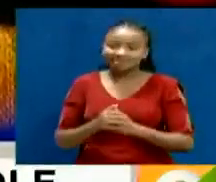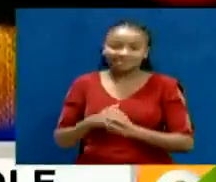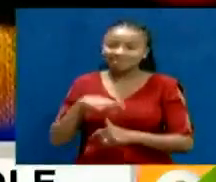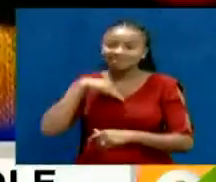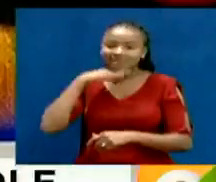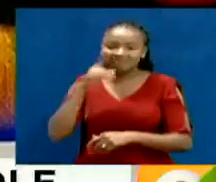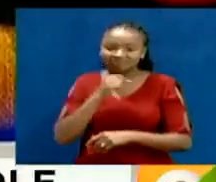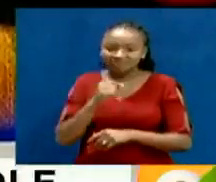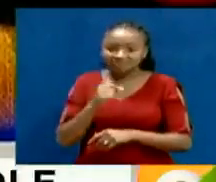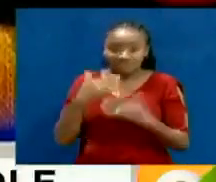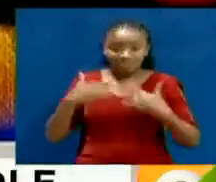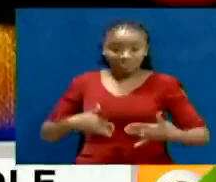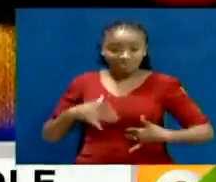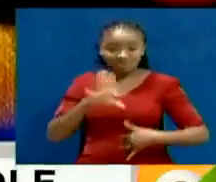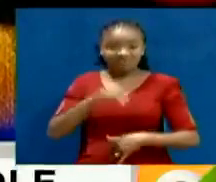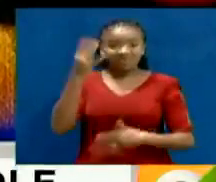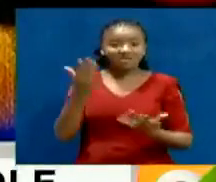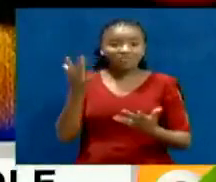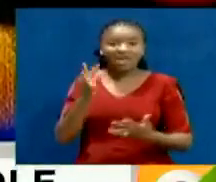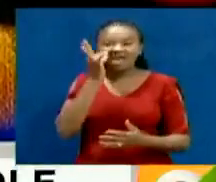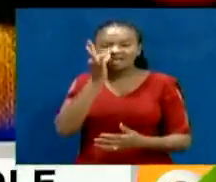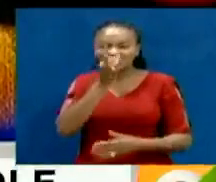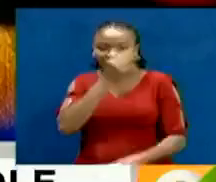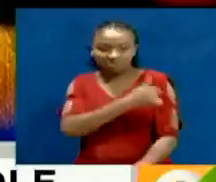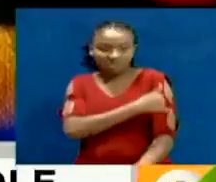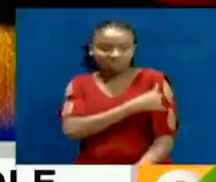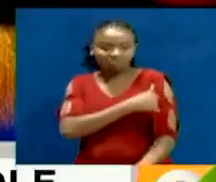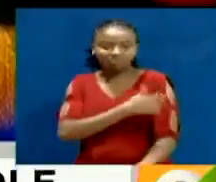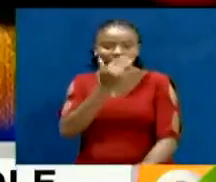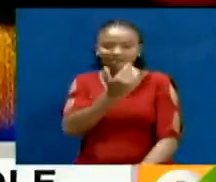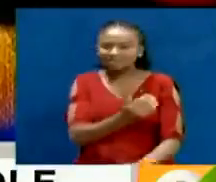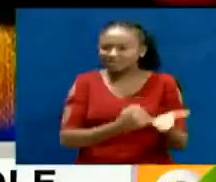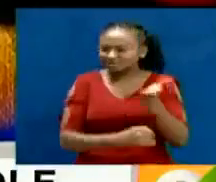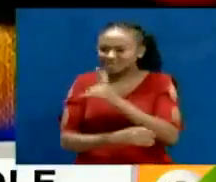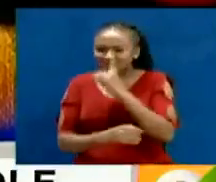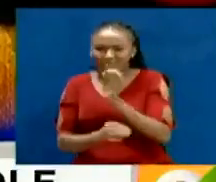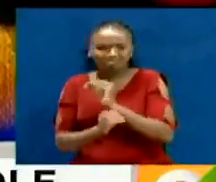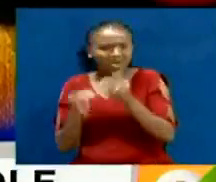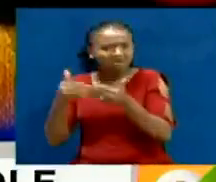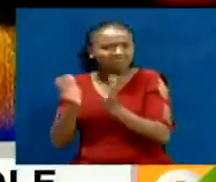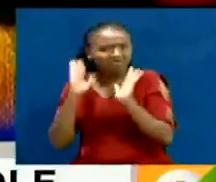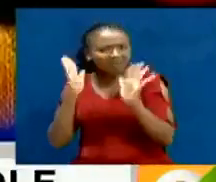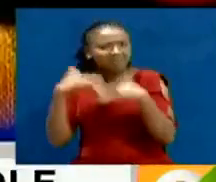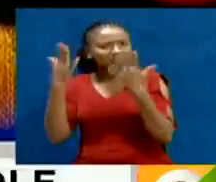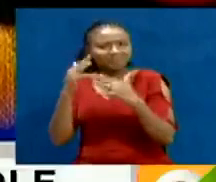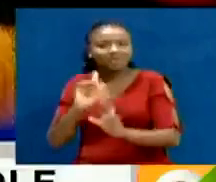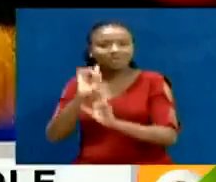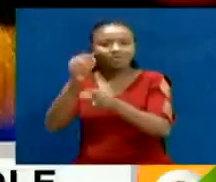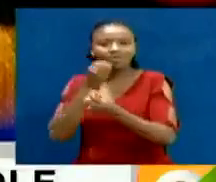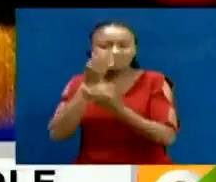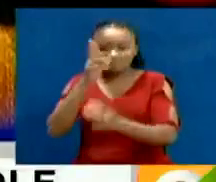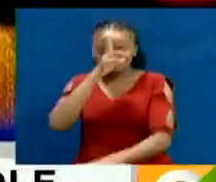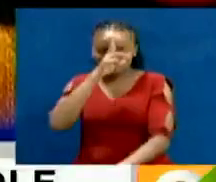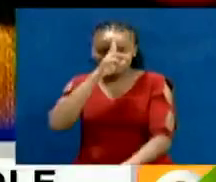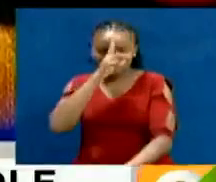kutatanisha. Maiti ilipatikana katika hospitali ya Mama Lucy baada ya mtoto huyo kukosa kurejea nyumbani na wazazi wake kupiga ripoti kwa